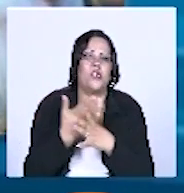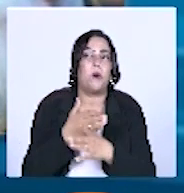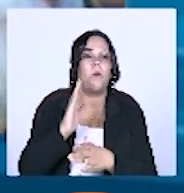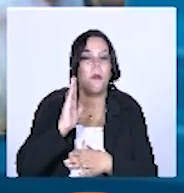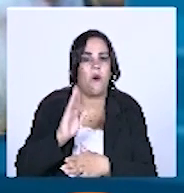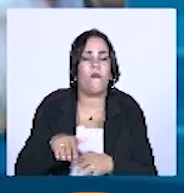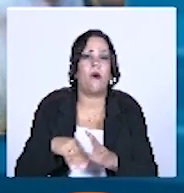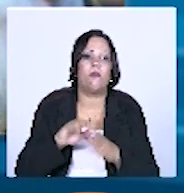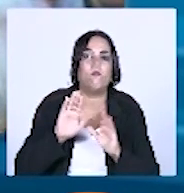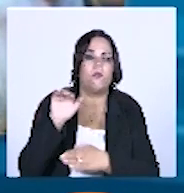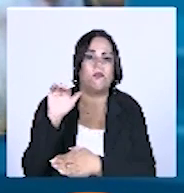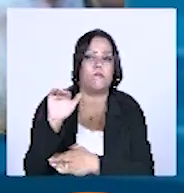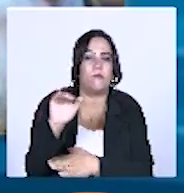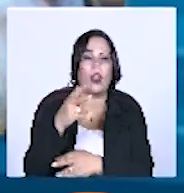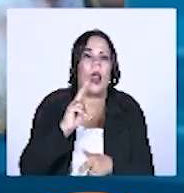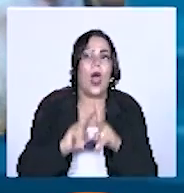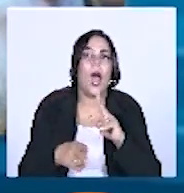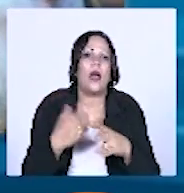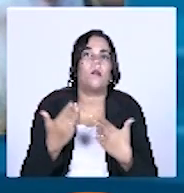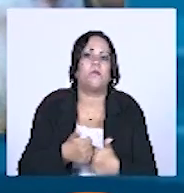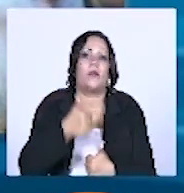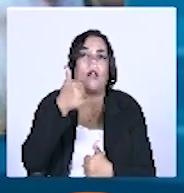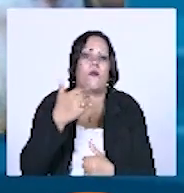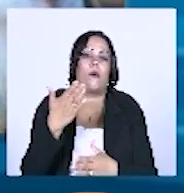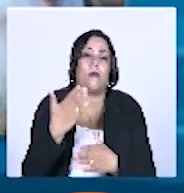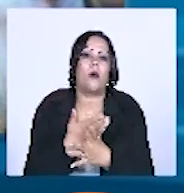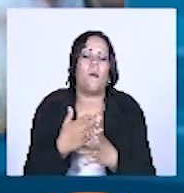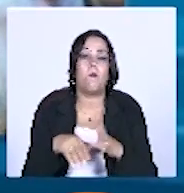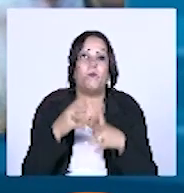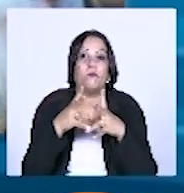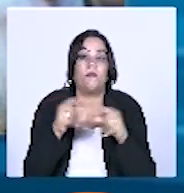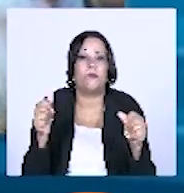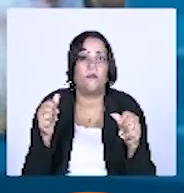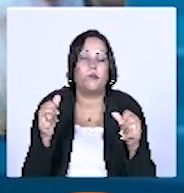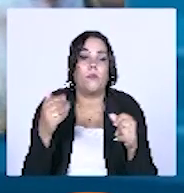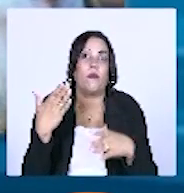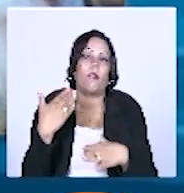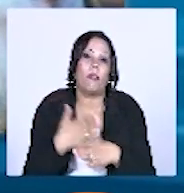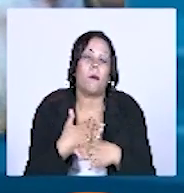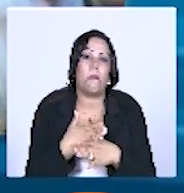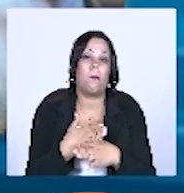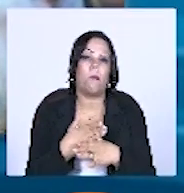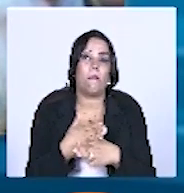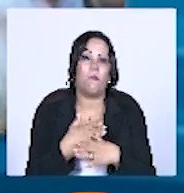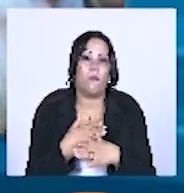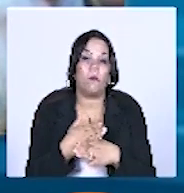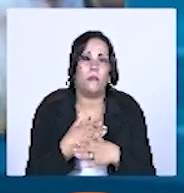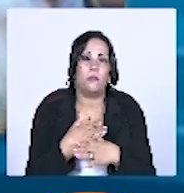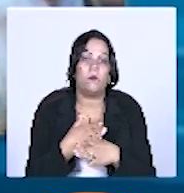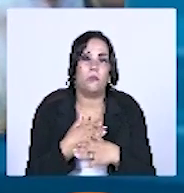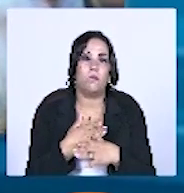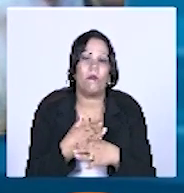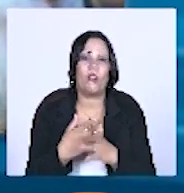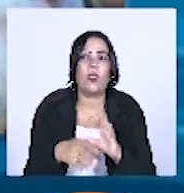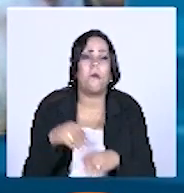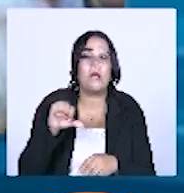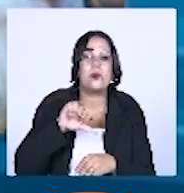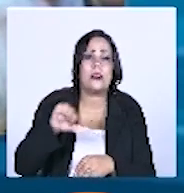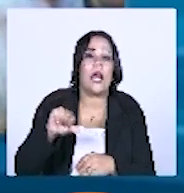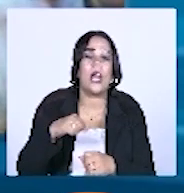السلع بشكل افضل وهيمنع هدر السلع نتيجه ا اساءه